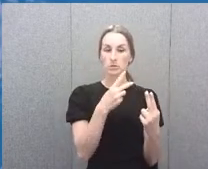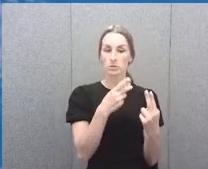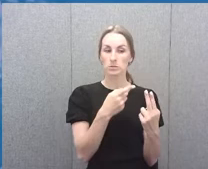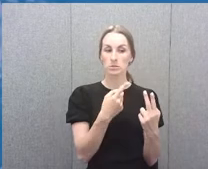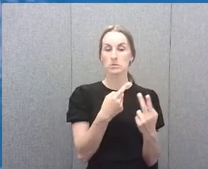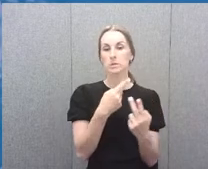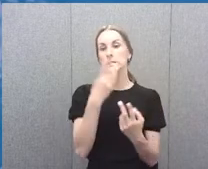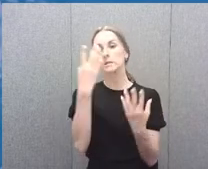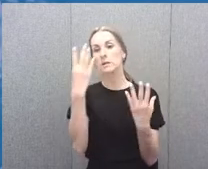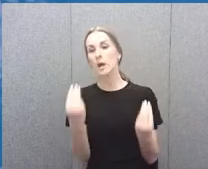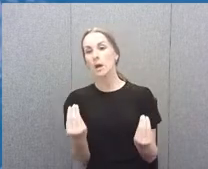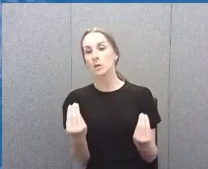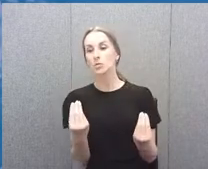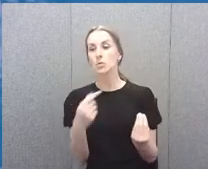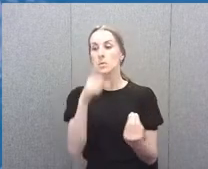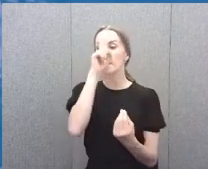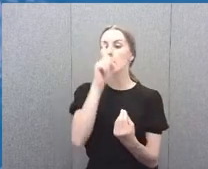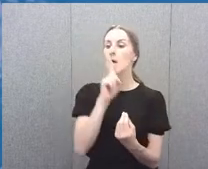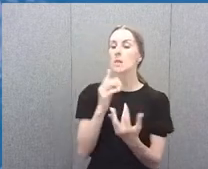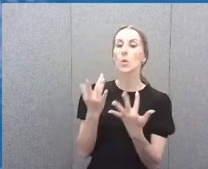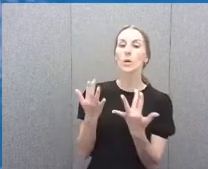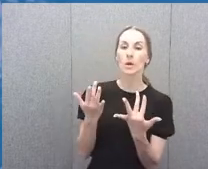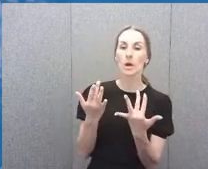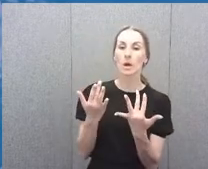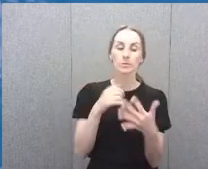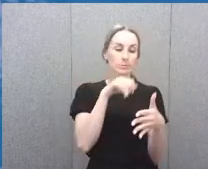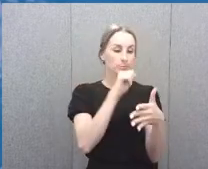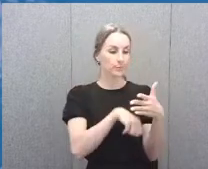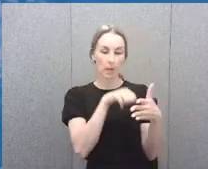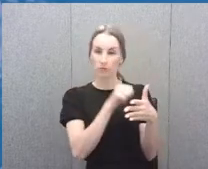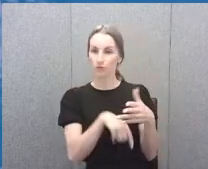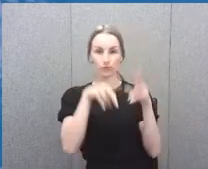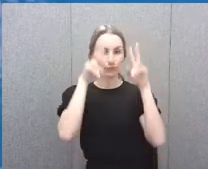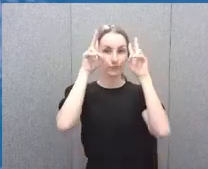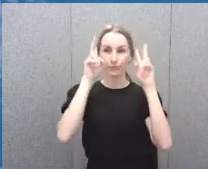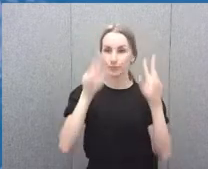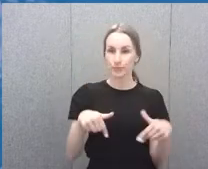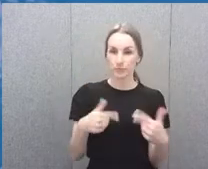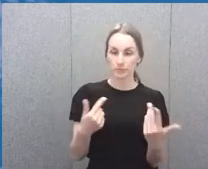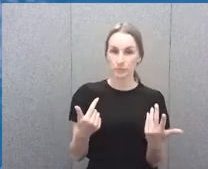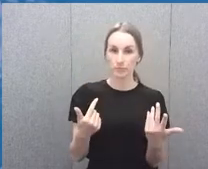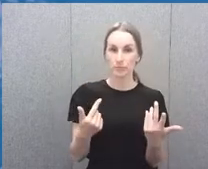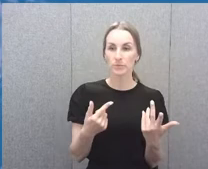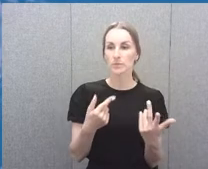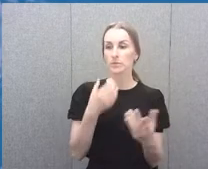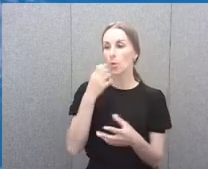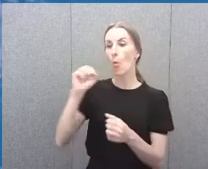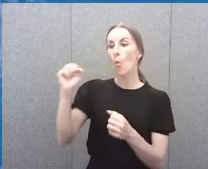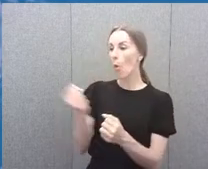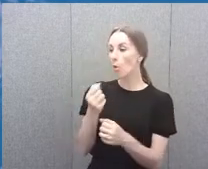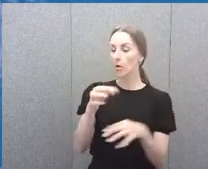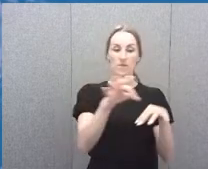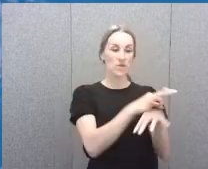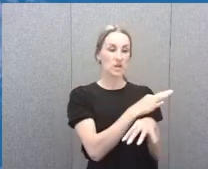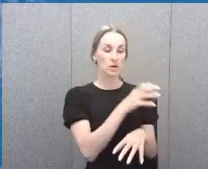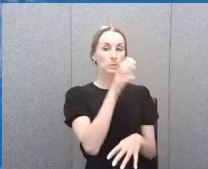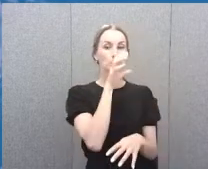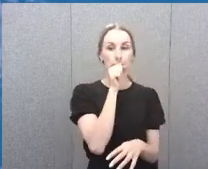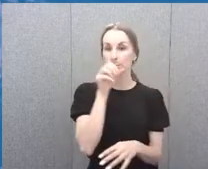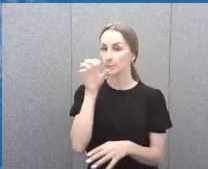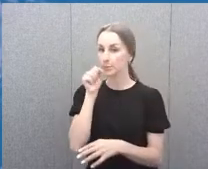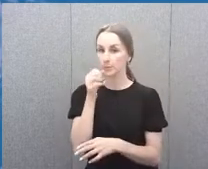адвокат, опять же, не может ни нам, коллегам, сказать, ни ее мужу, что там происходит. Это не